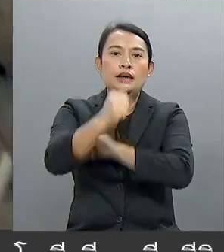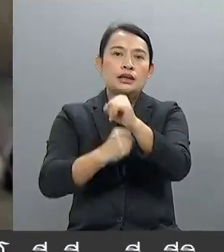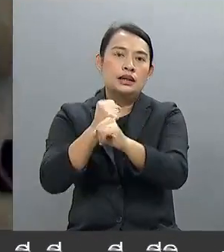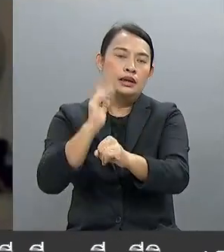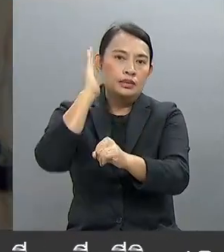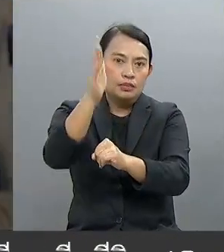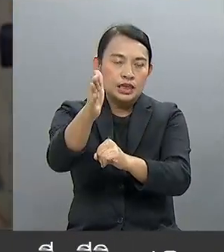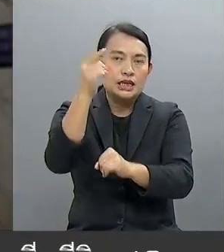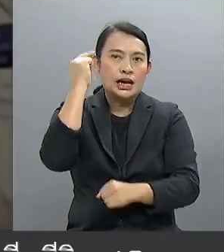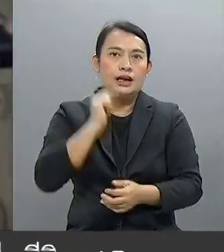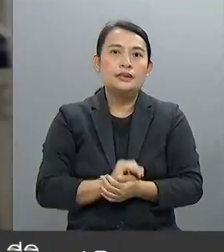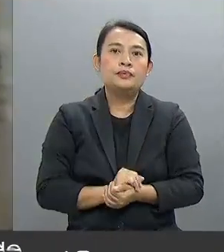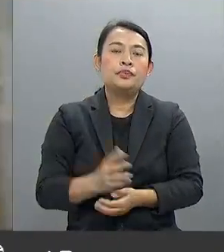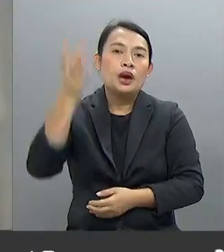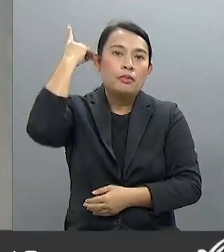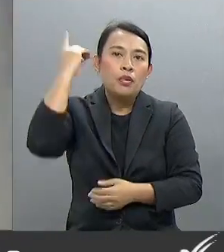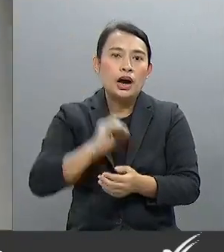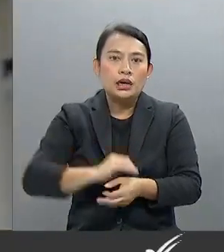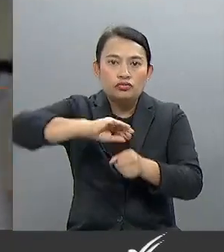แต่เมื่อวานนี้วัคซีนคอบิด 19